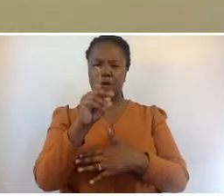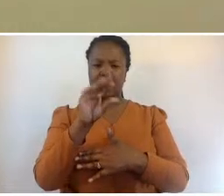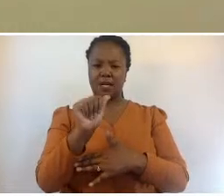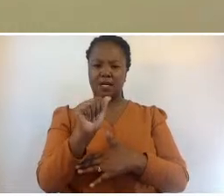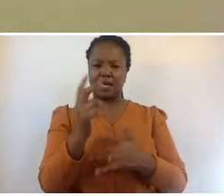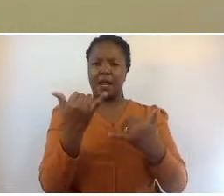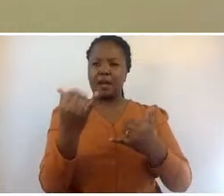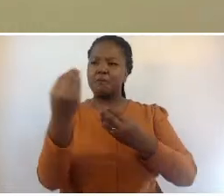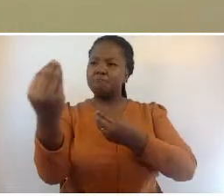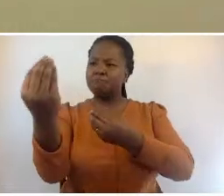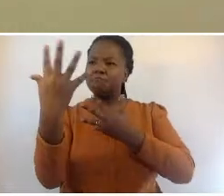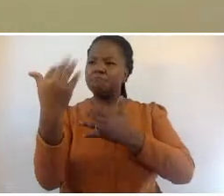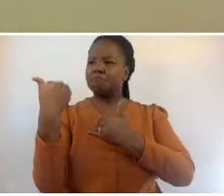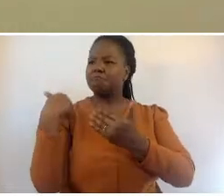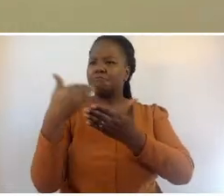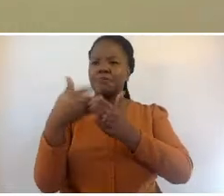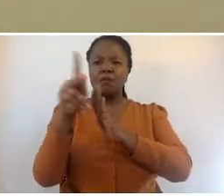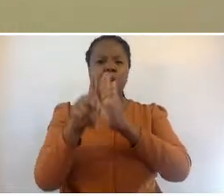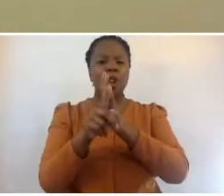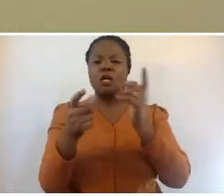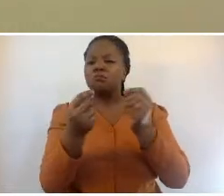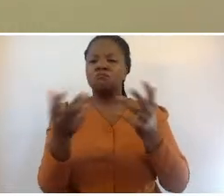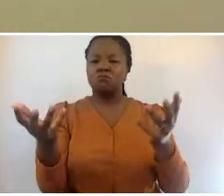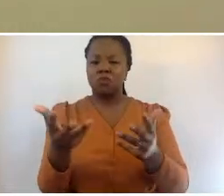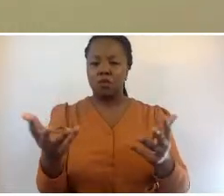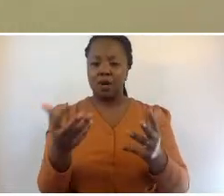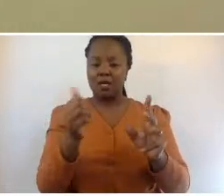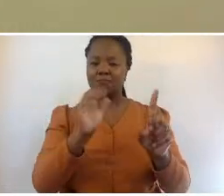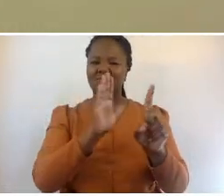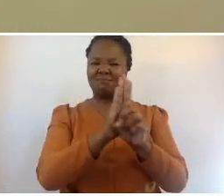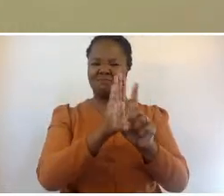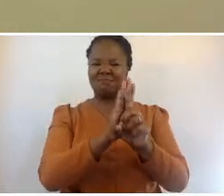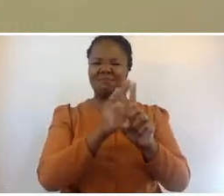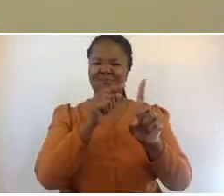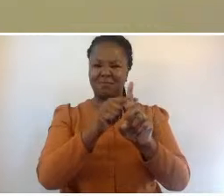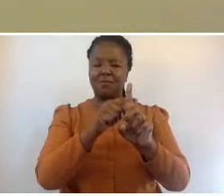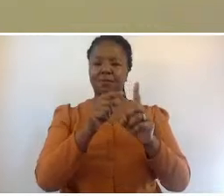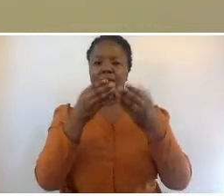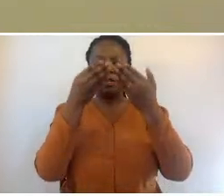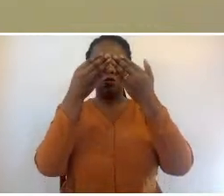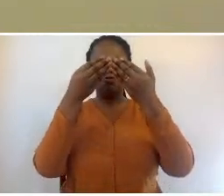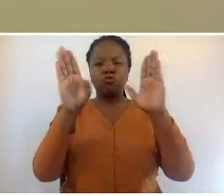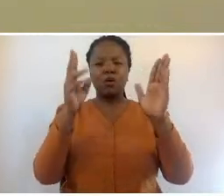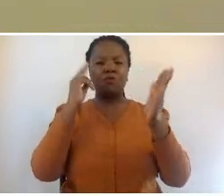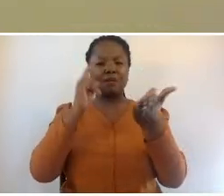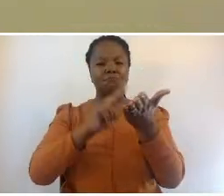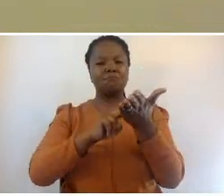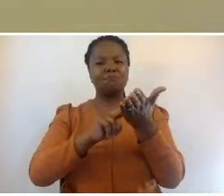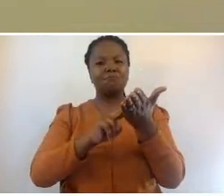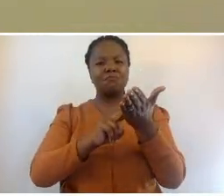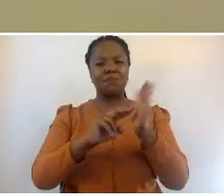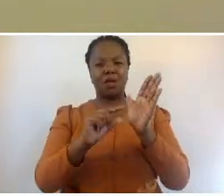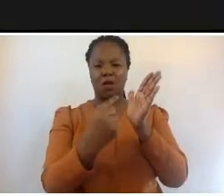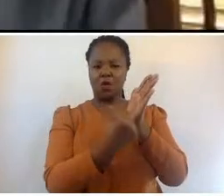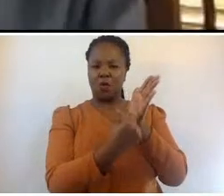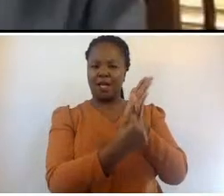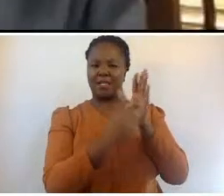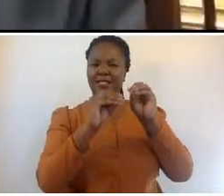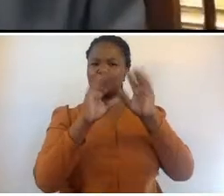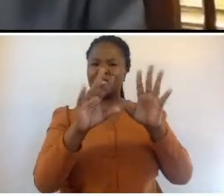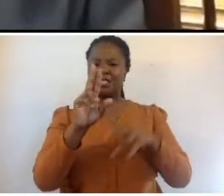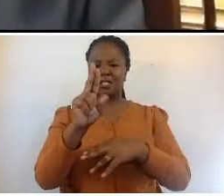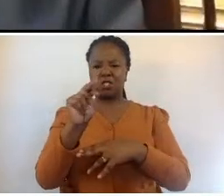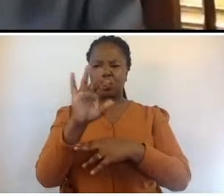maintenant entendre Monsieur Baguma Philbert Bates, qui est secrétaire général du syndicat national